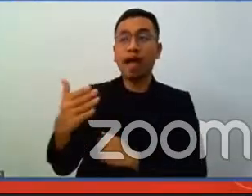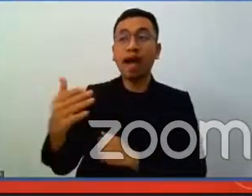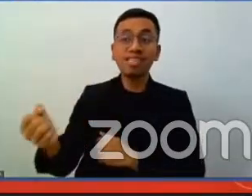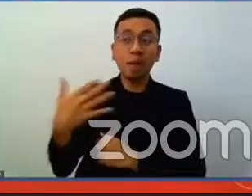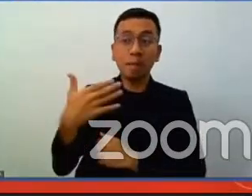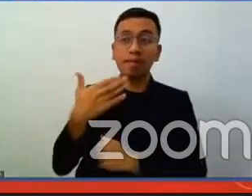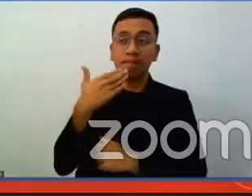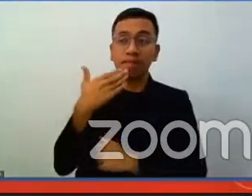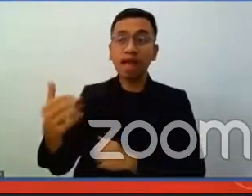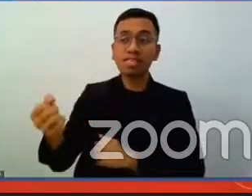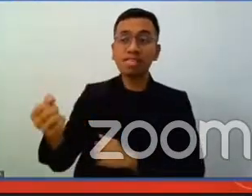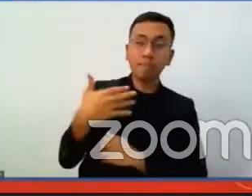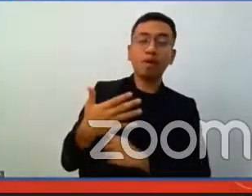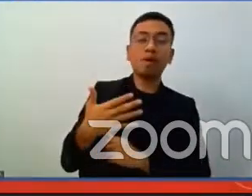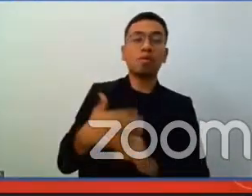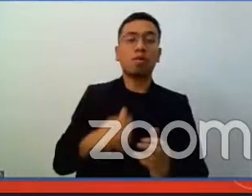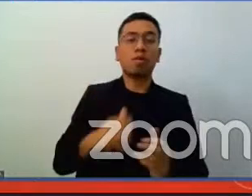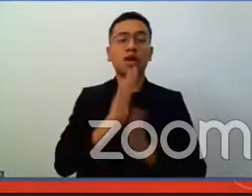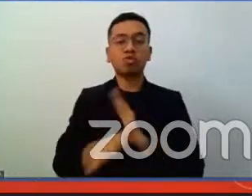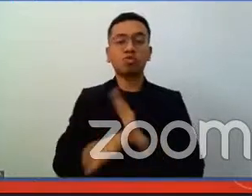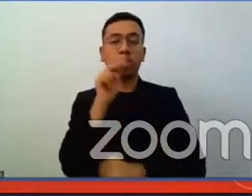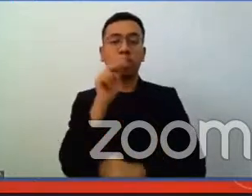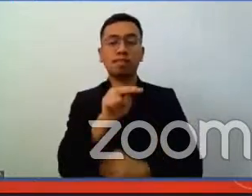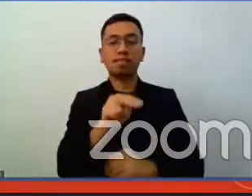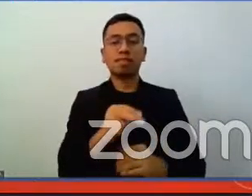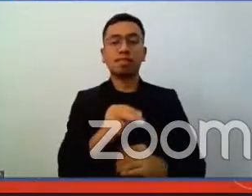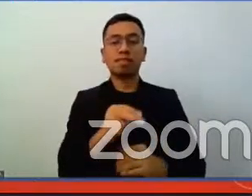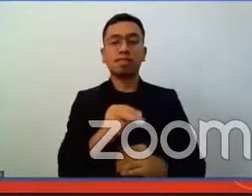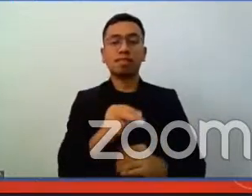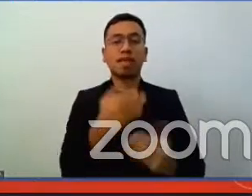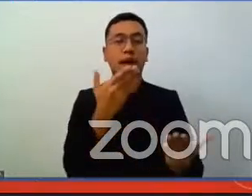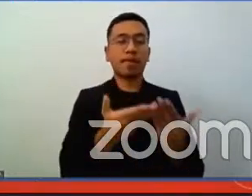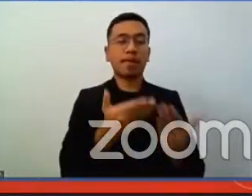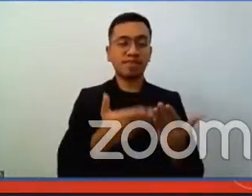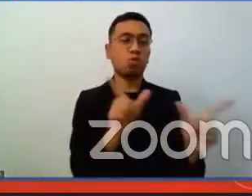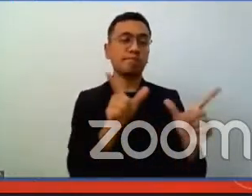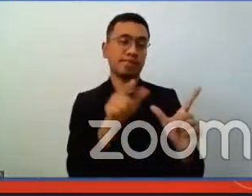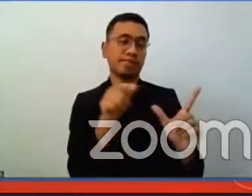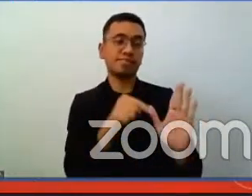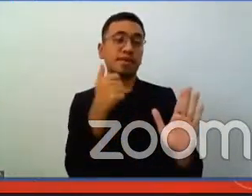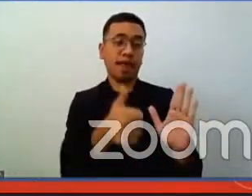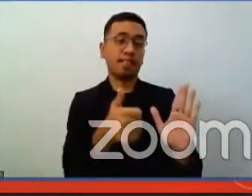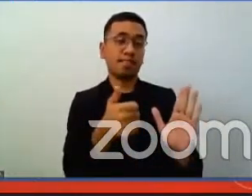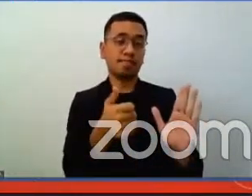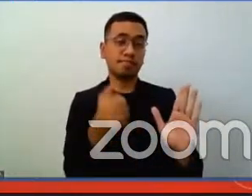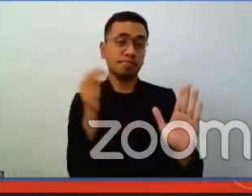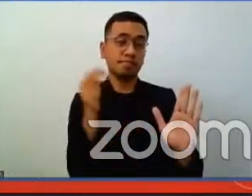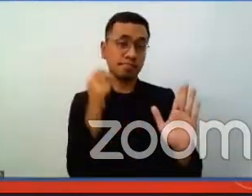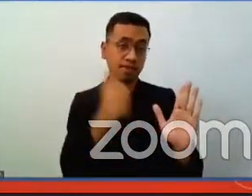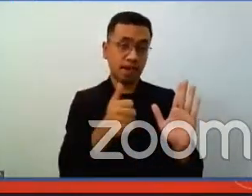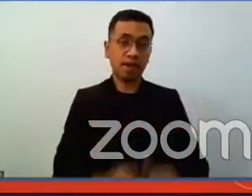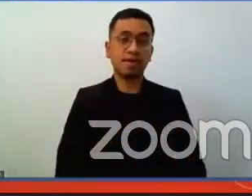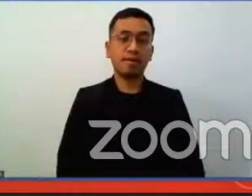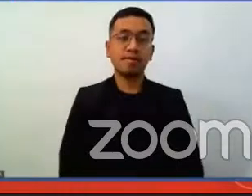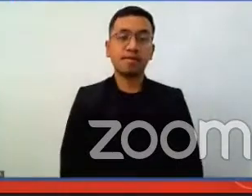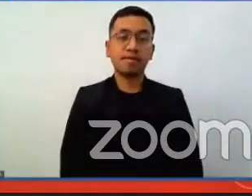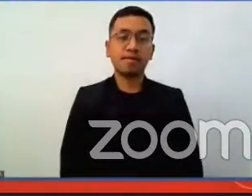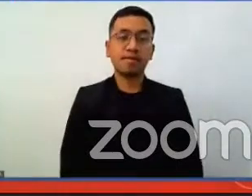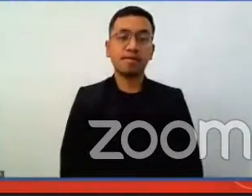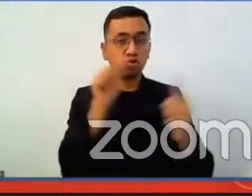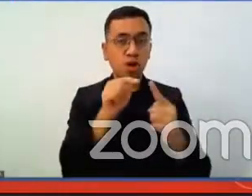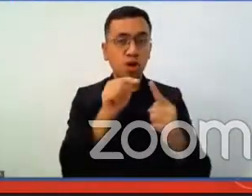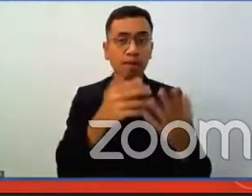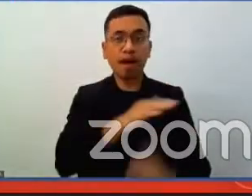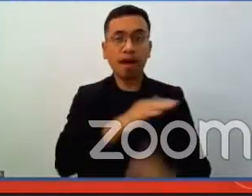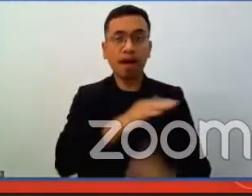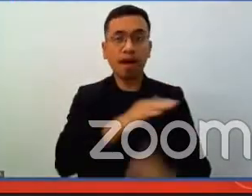lihat di platform tertentu. Nah, itu yang bisa kita gunakan agar anak-anak tidak bosan dan juga kita